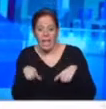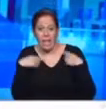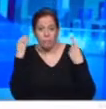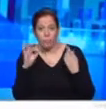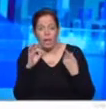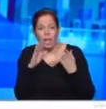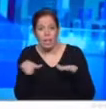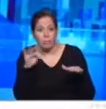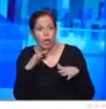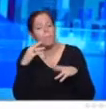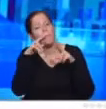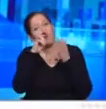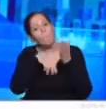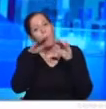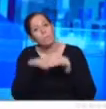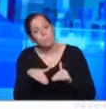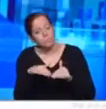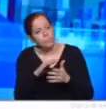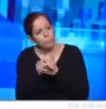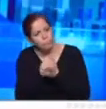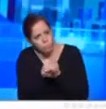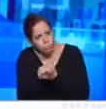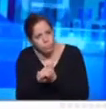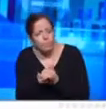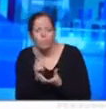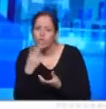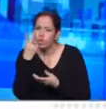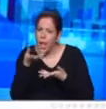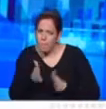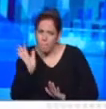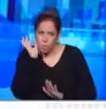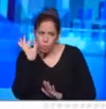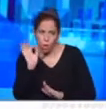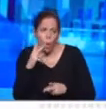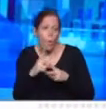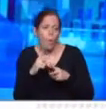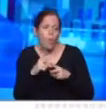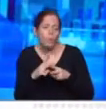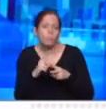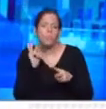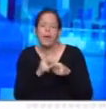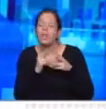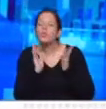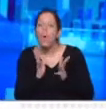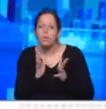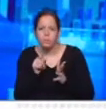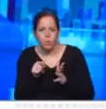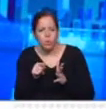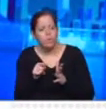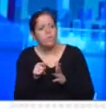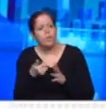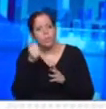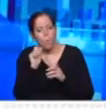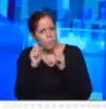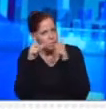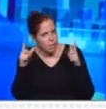מיסים. שלום אורן כץ. שלום. שתי בנותיך חולות במחלה הנוראית הזאת, נכון. והופתעתם אתמול ממסיבת